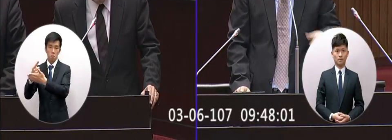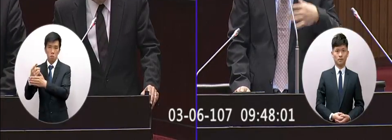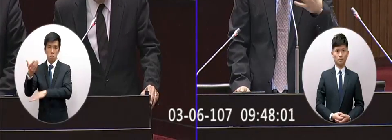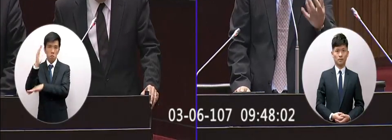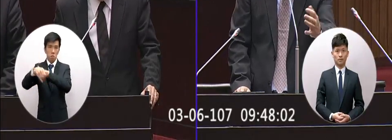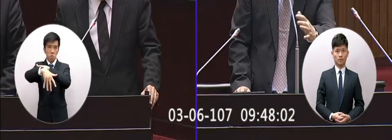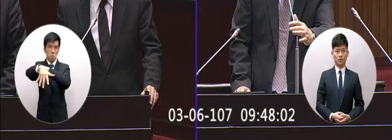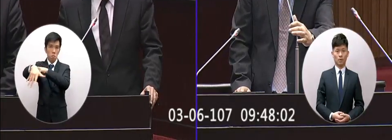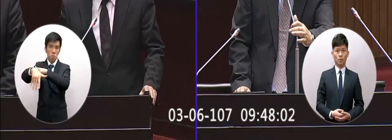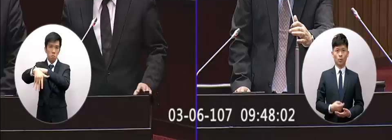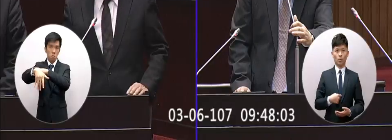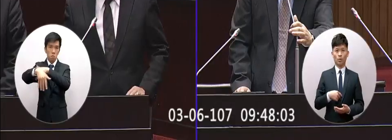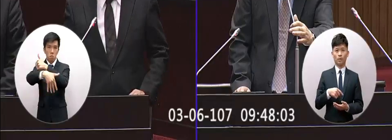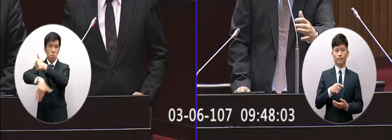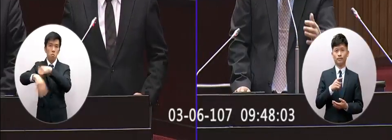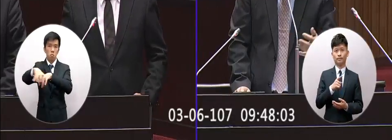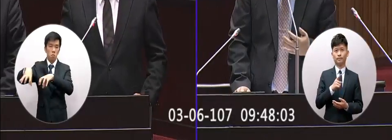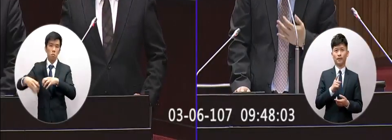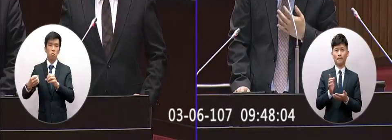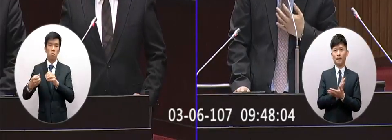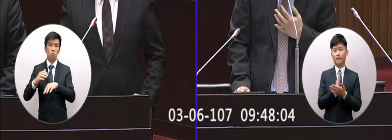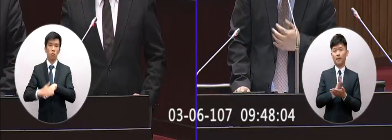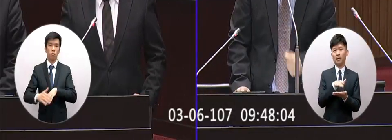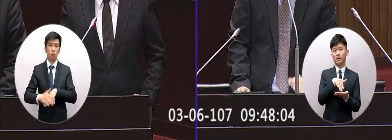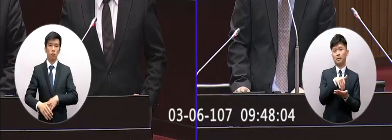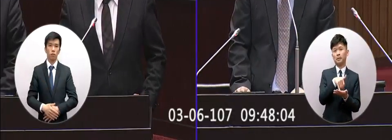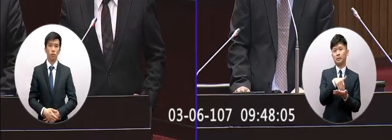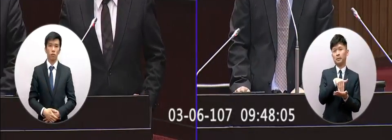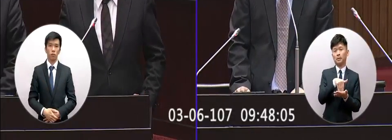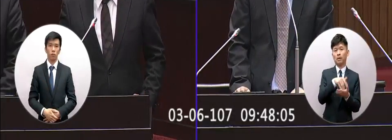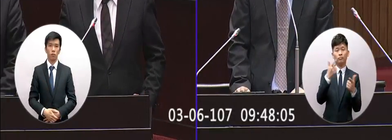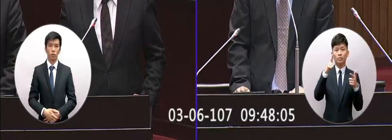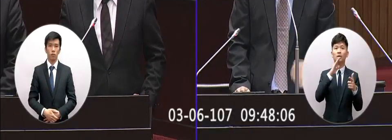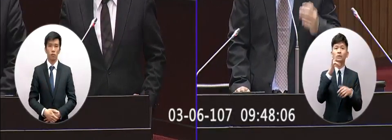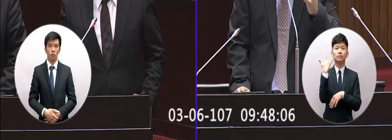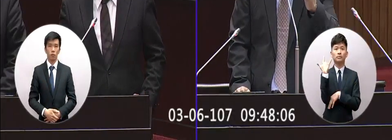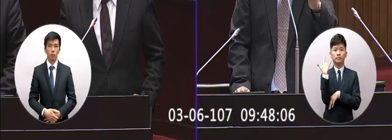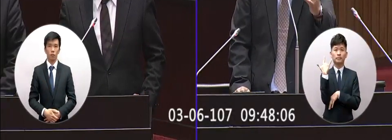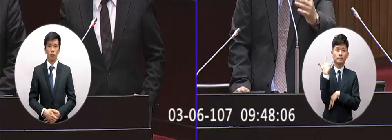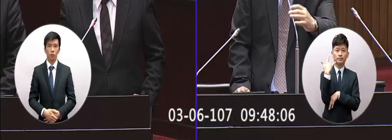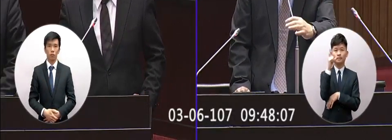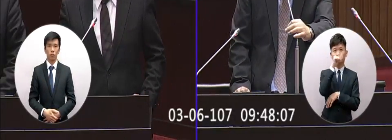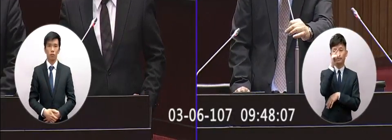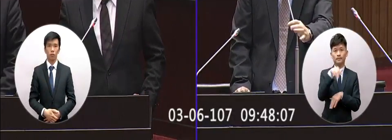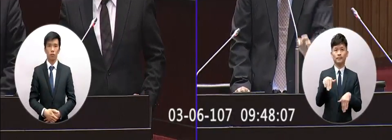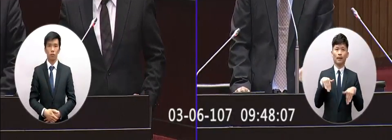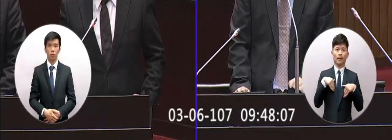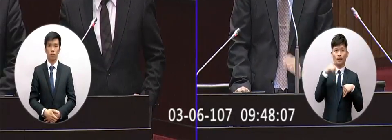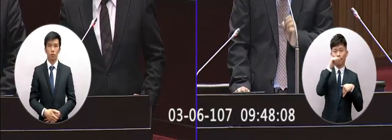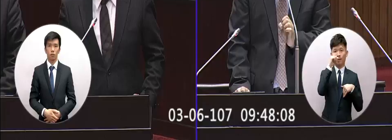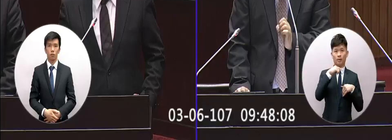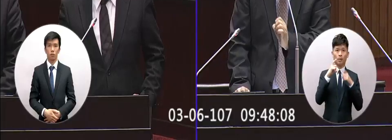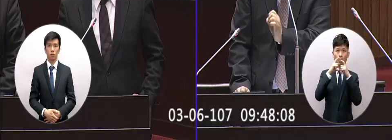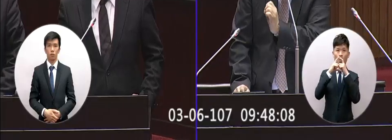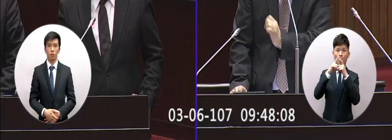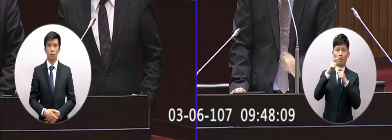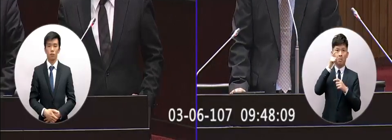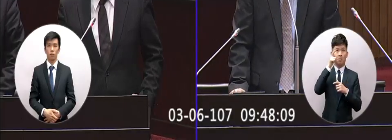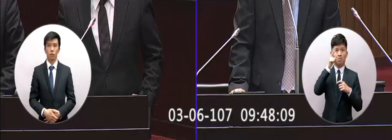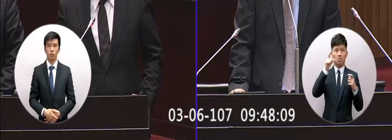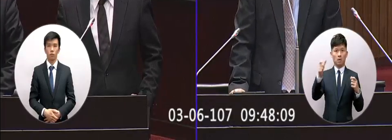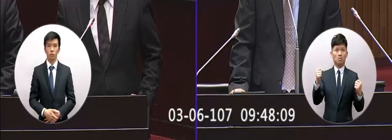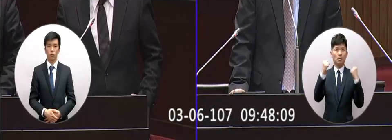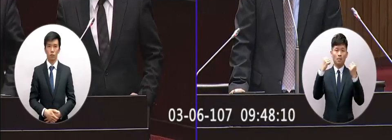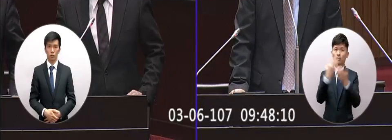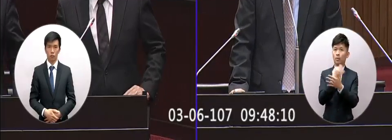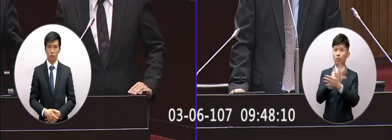进行一些的 应对。 我不能说软弱了，但是我觉得是过于被动，而且回应的力道不够强，让人民没有太大的